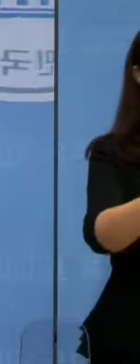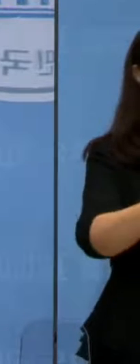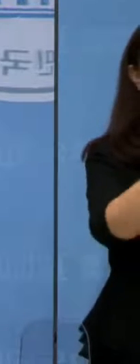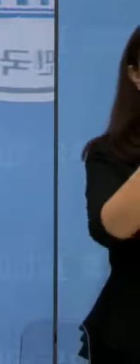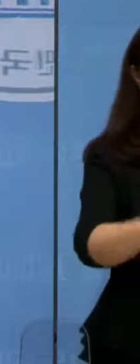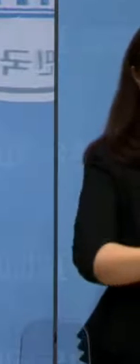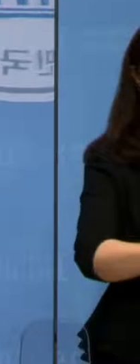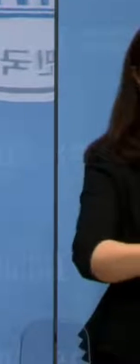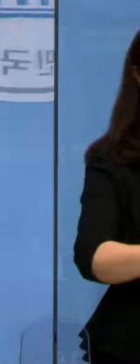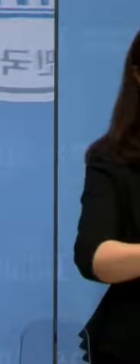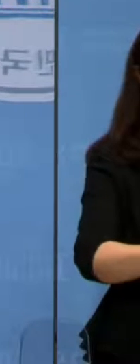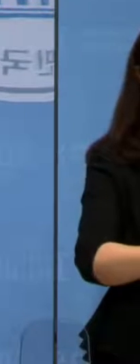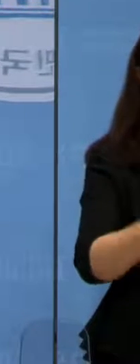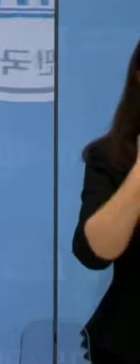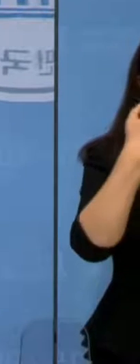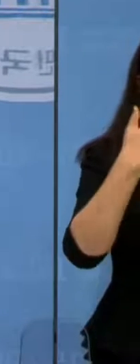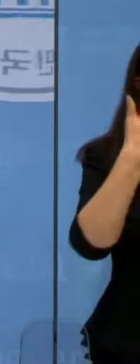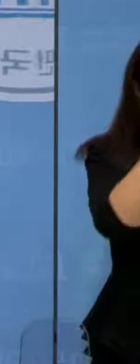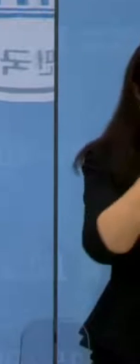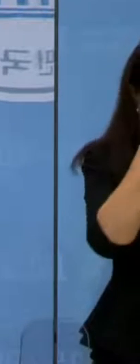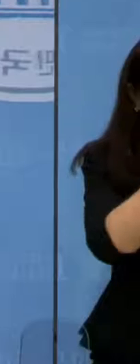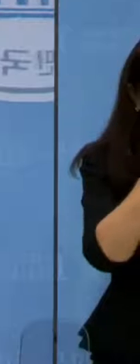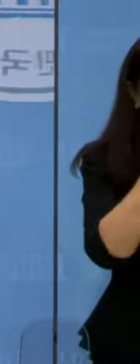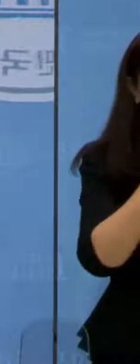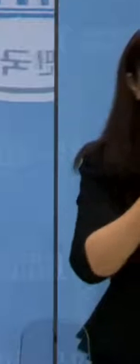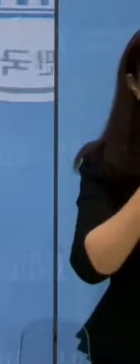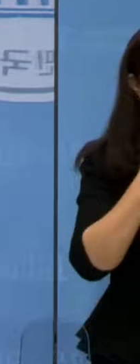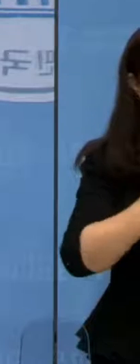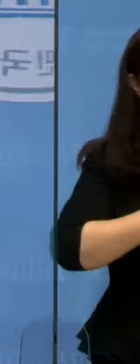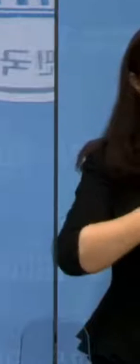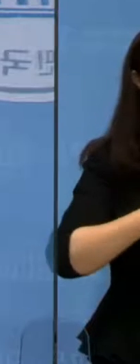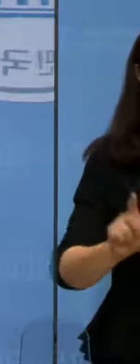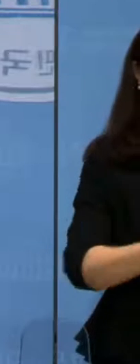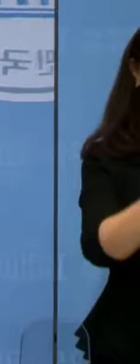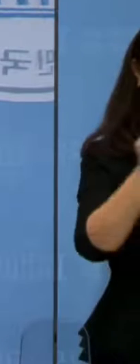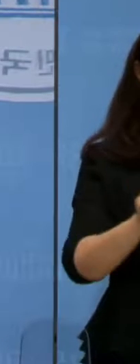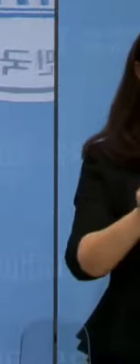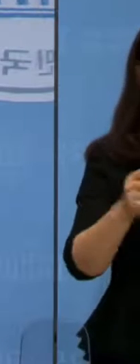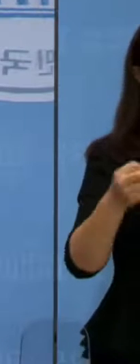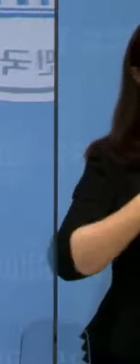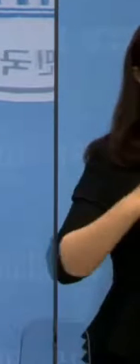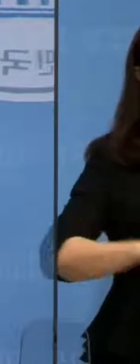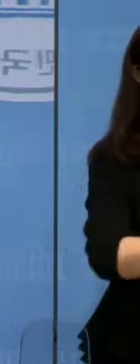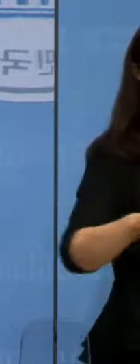답없이 막막하기만 한 여러분의 삶, 그리고 우리의 삶